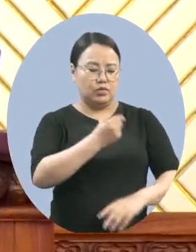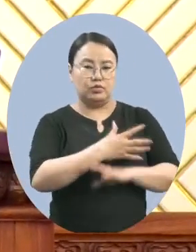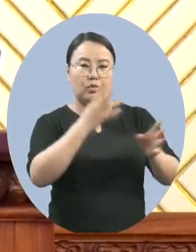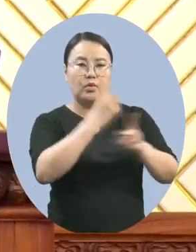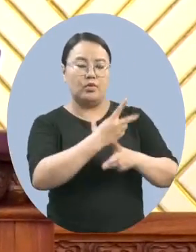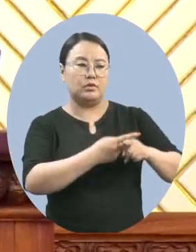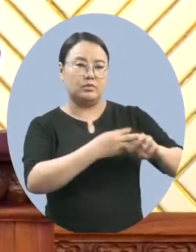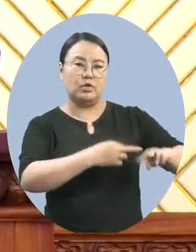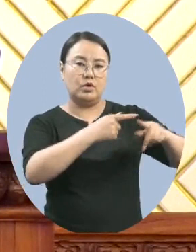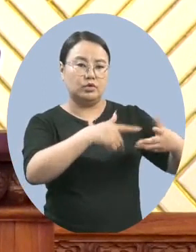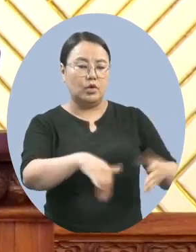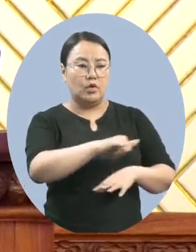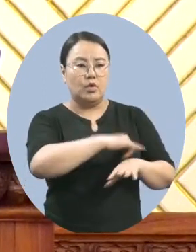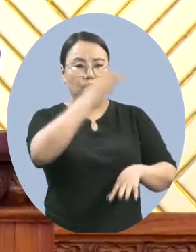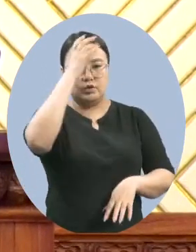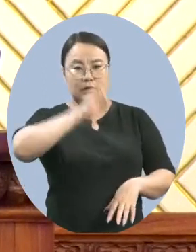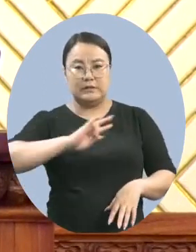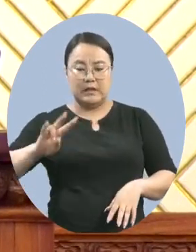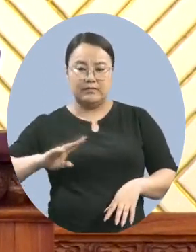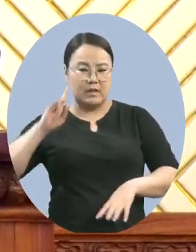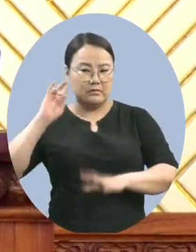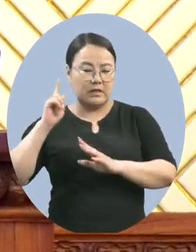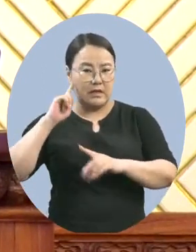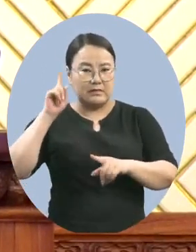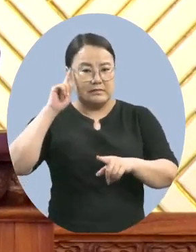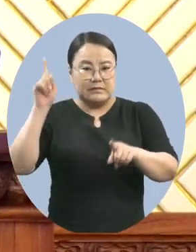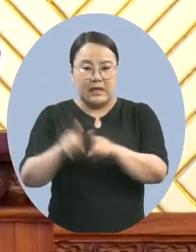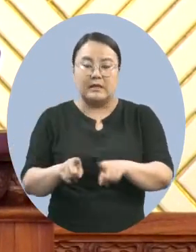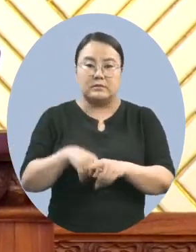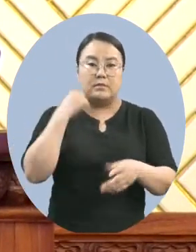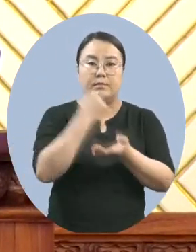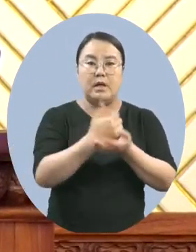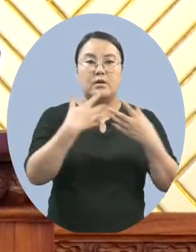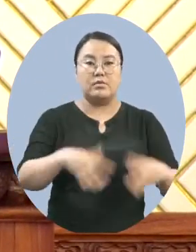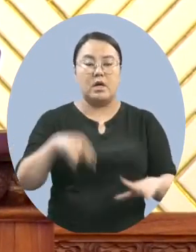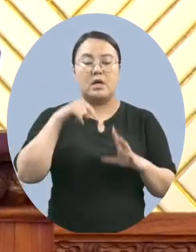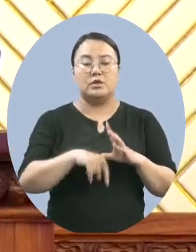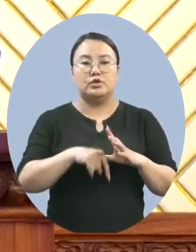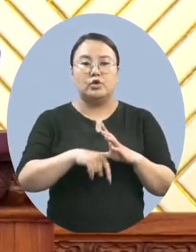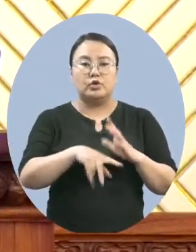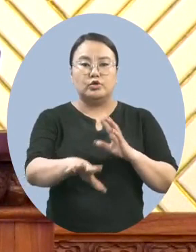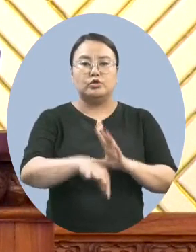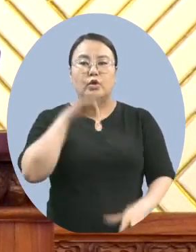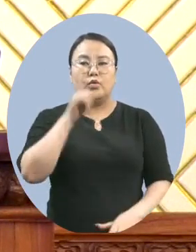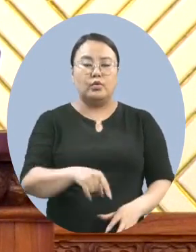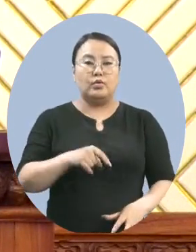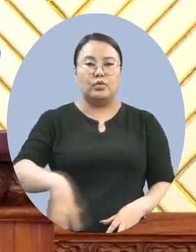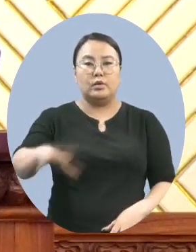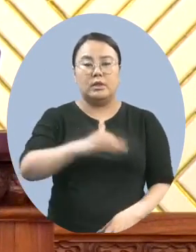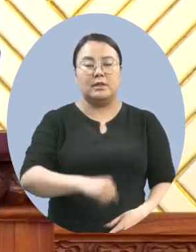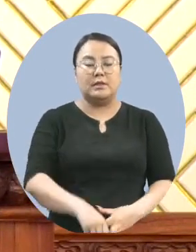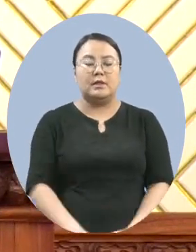өөрчлөлтөө улс төрийн намууд нэгдмэл санал зорилготойгоор баталсан. Энэ дотоод хэсгийн сонгуулийн тогтолцоо